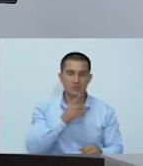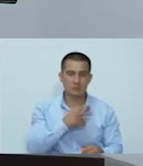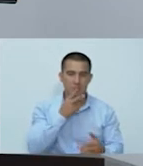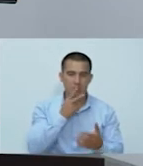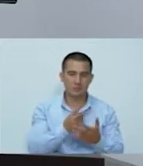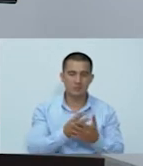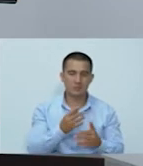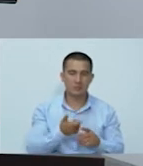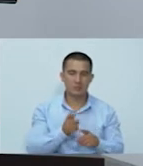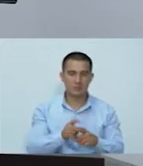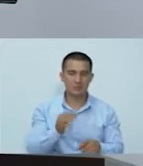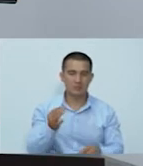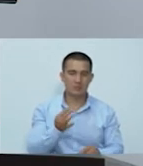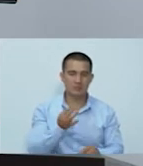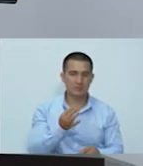burashni boshlaymiz.